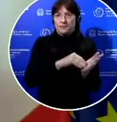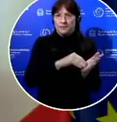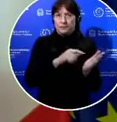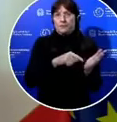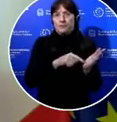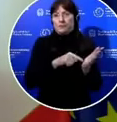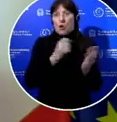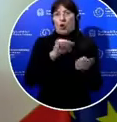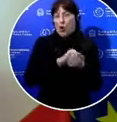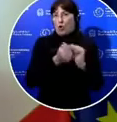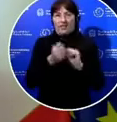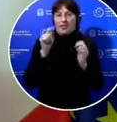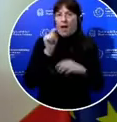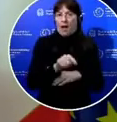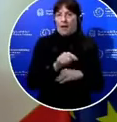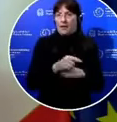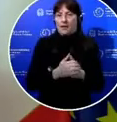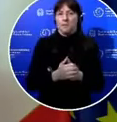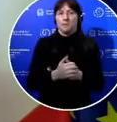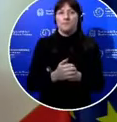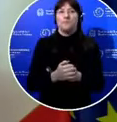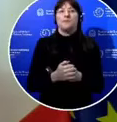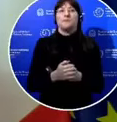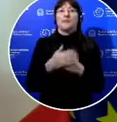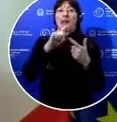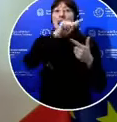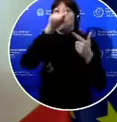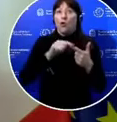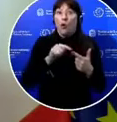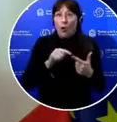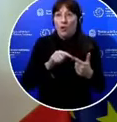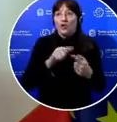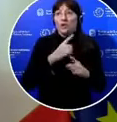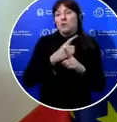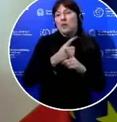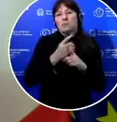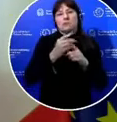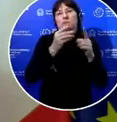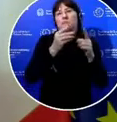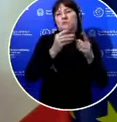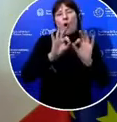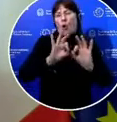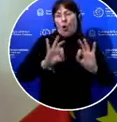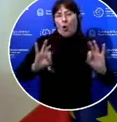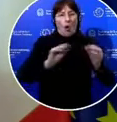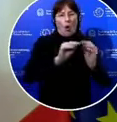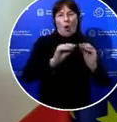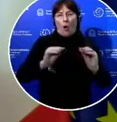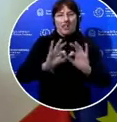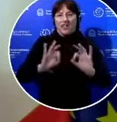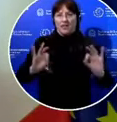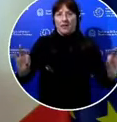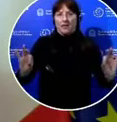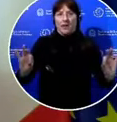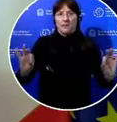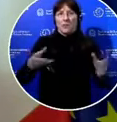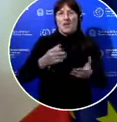questi fenomeni. La seconda esigenza è quella di mettere ordine e forse di mettere a sistema il patrimonio